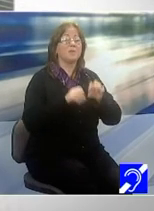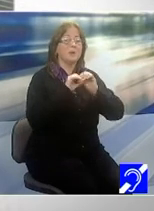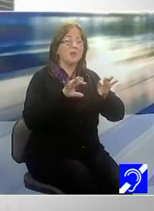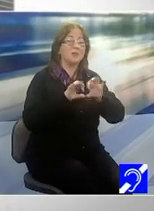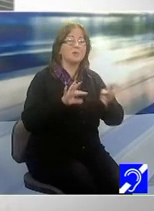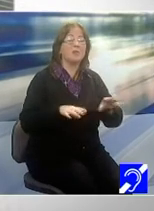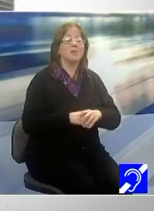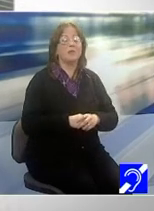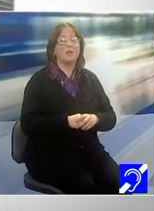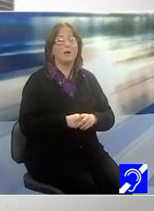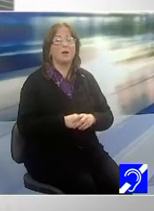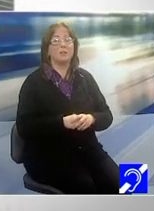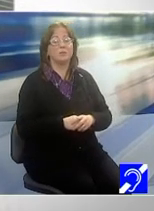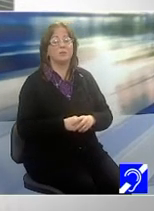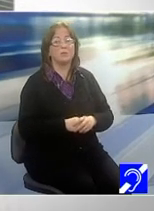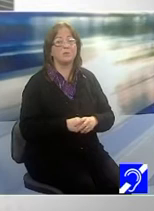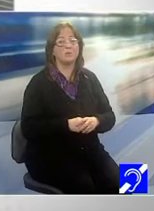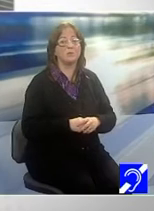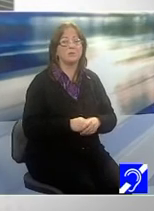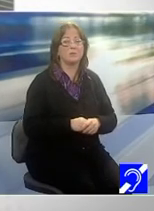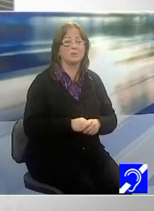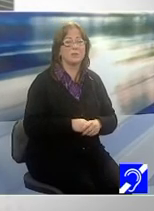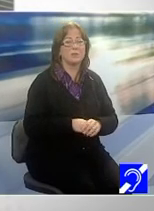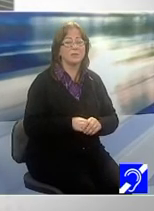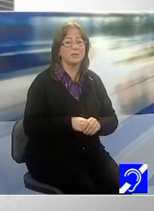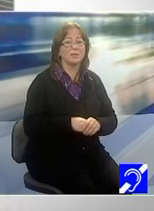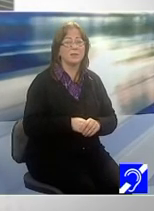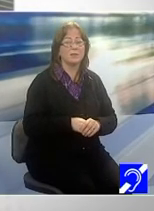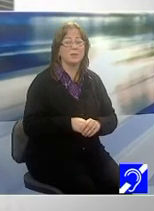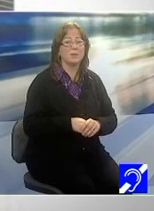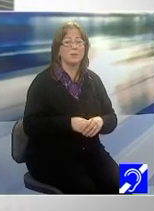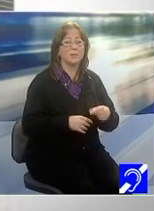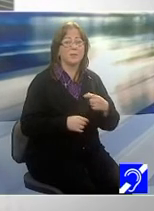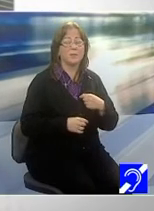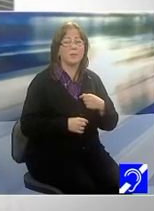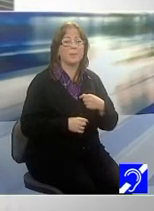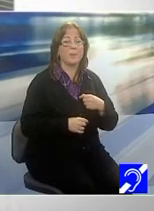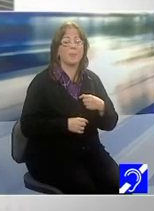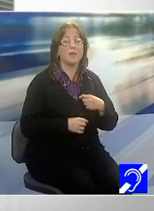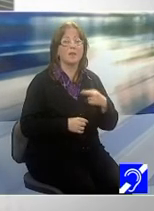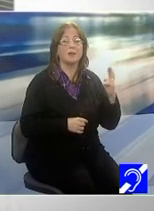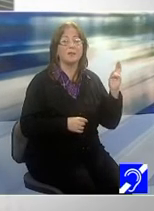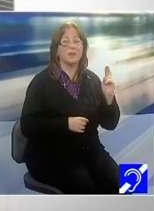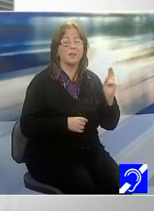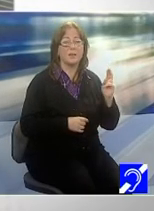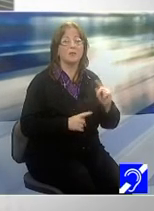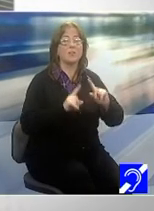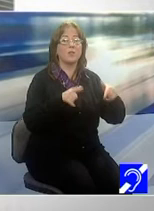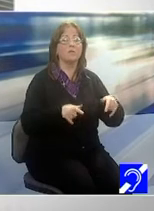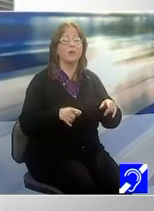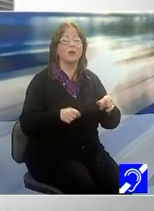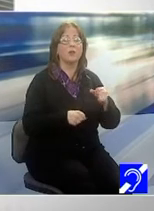precaut, să spunem. Deci sunt optimist, dar precaut. Pe de altă parte, cred că acum e o șansă bună să se întâmple niște lucruri, da? Și să punem